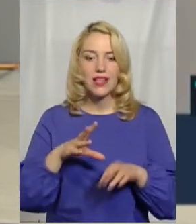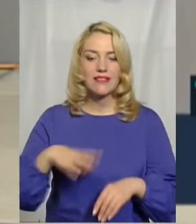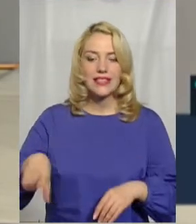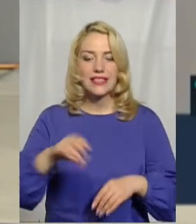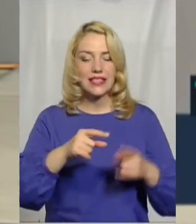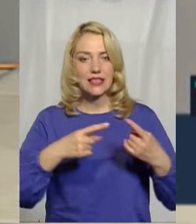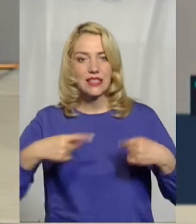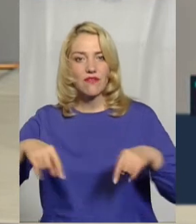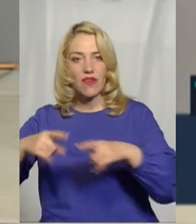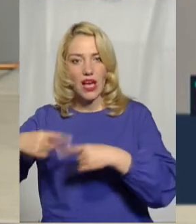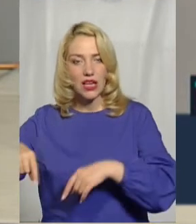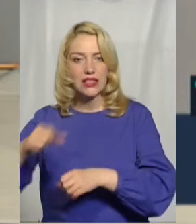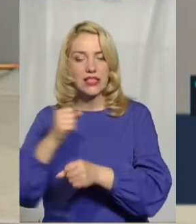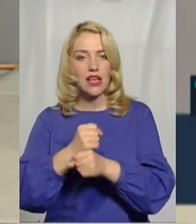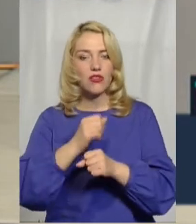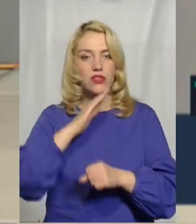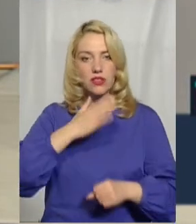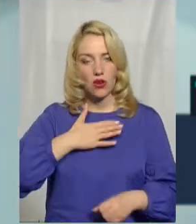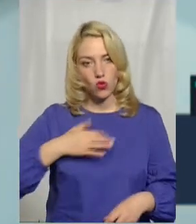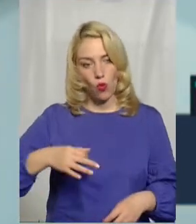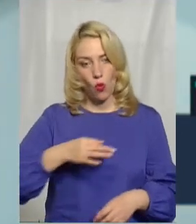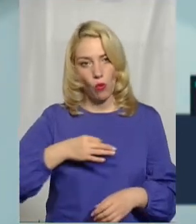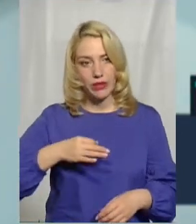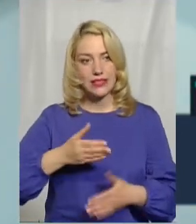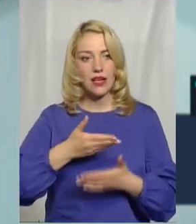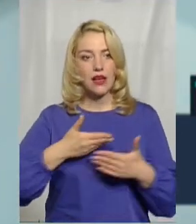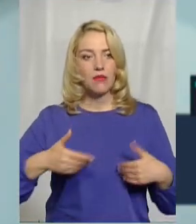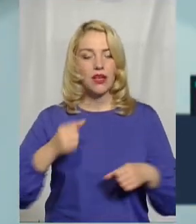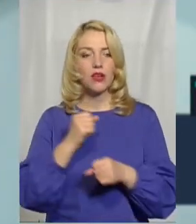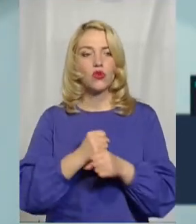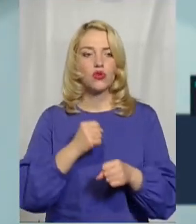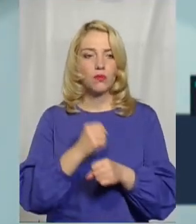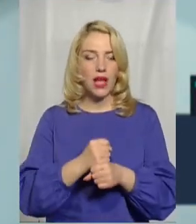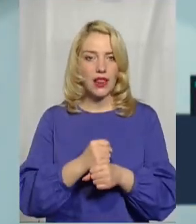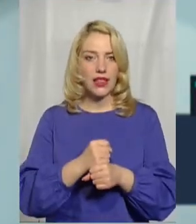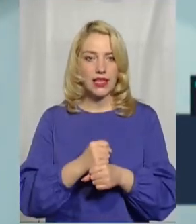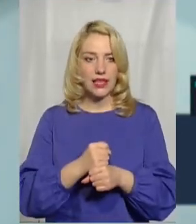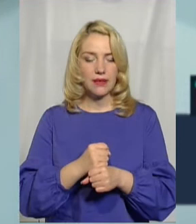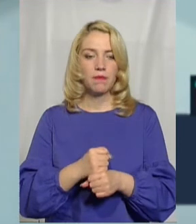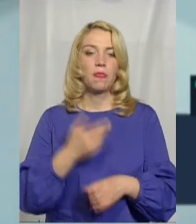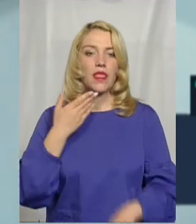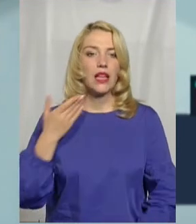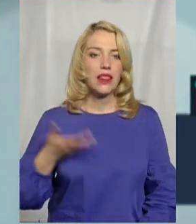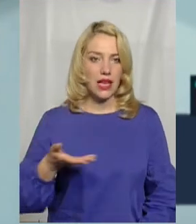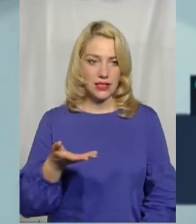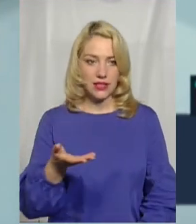в деяких сферах діяльності нашої області, ми розробляли веб-лекції